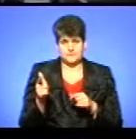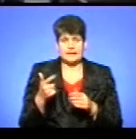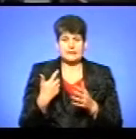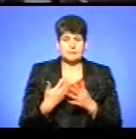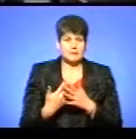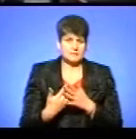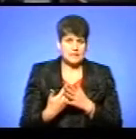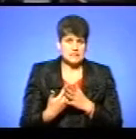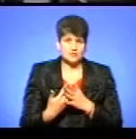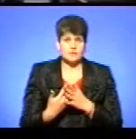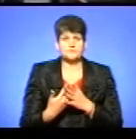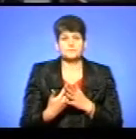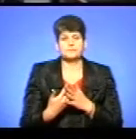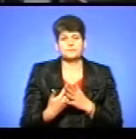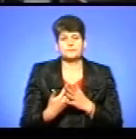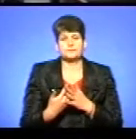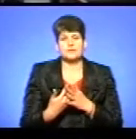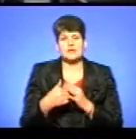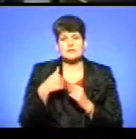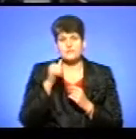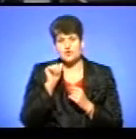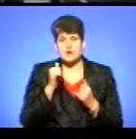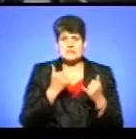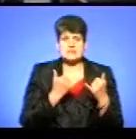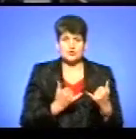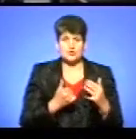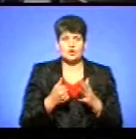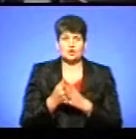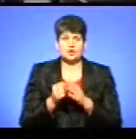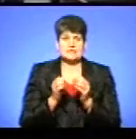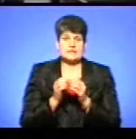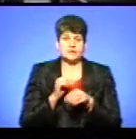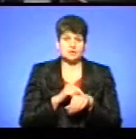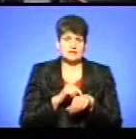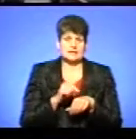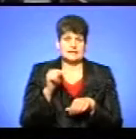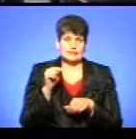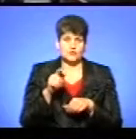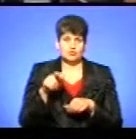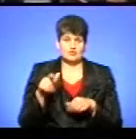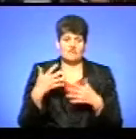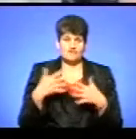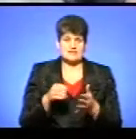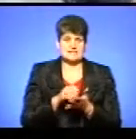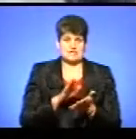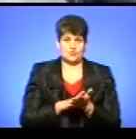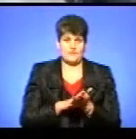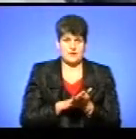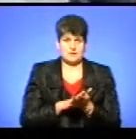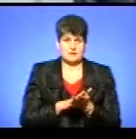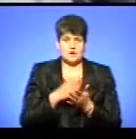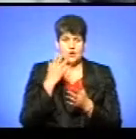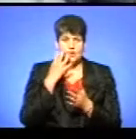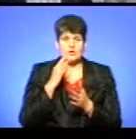Приблизно за вчора і за сьогодні до 10-ї години 10 тисяч людей вже зареєструвалося. Коли